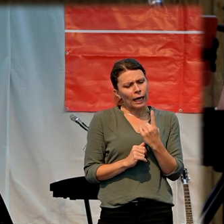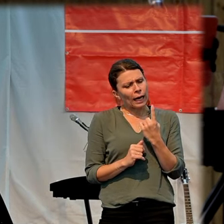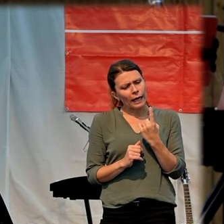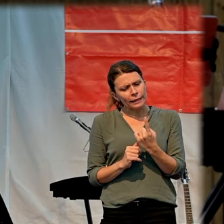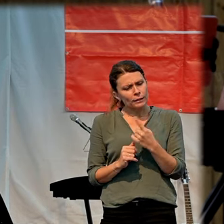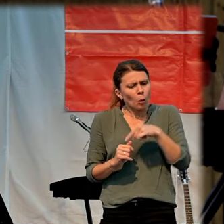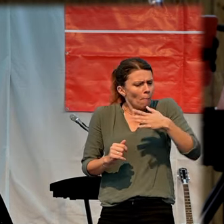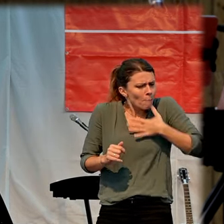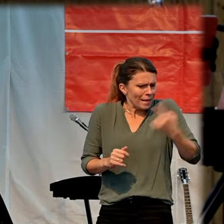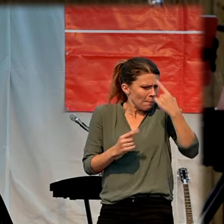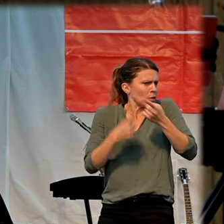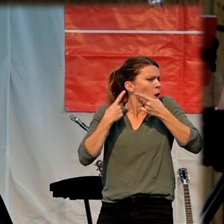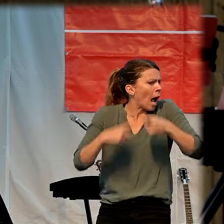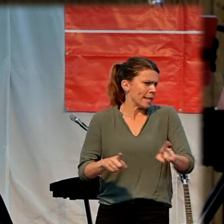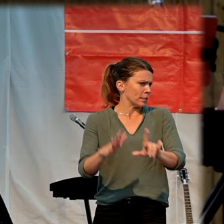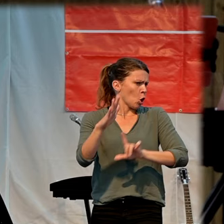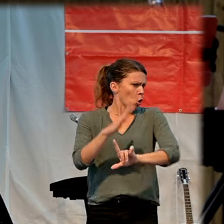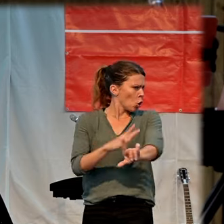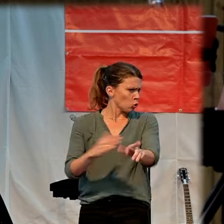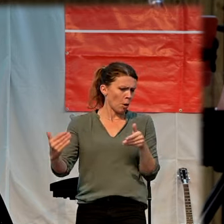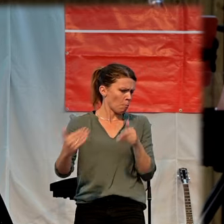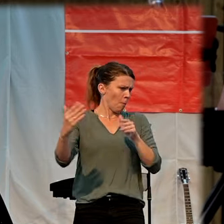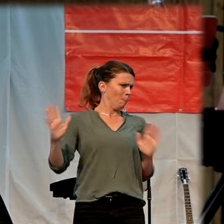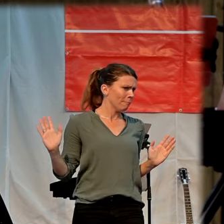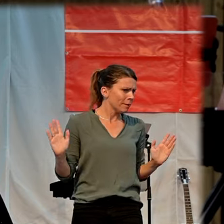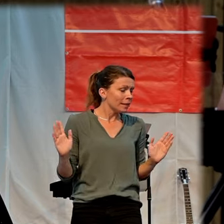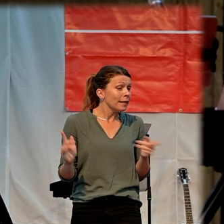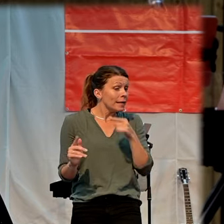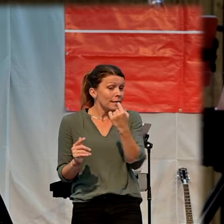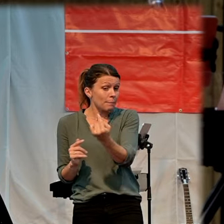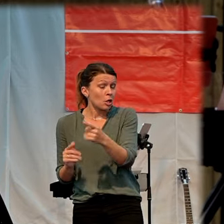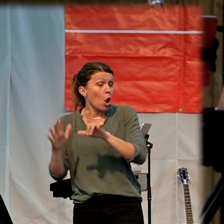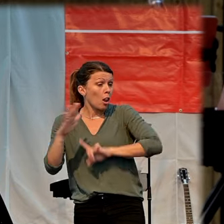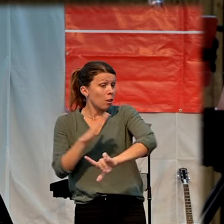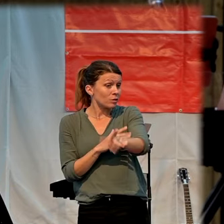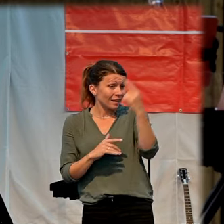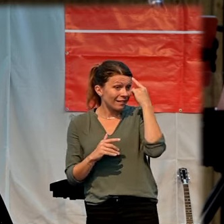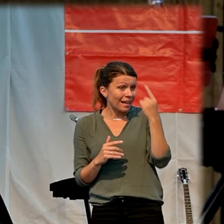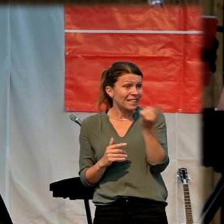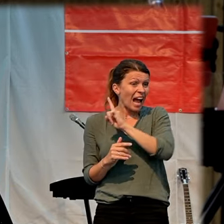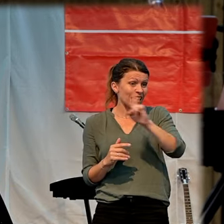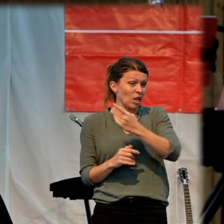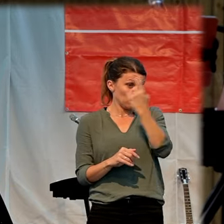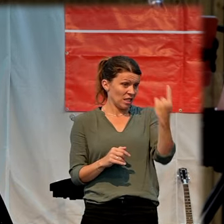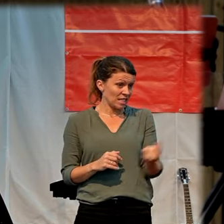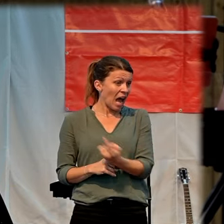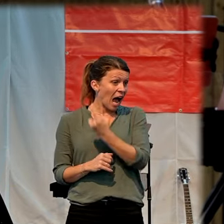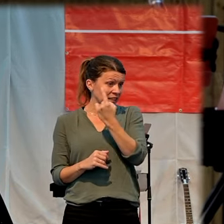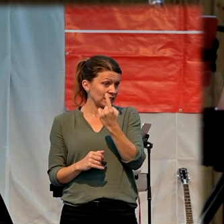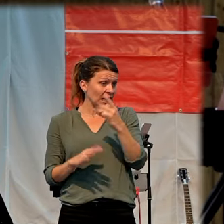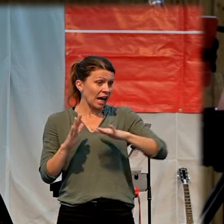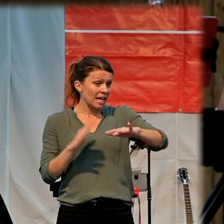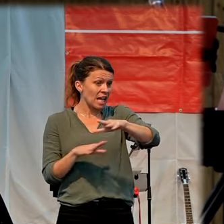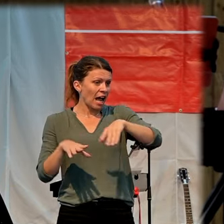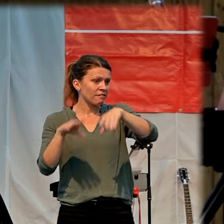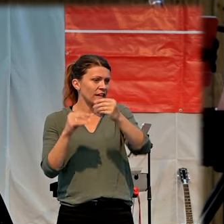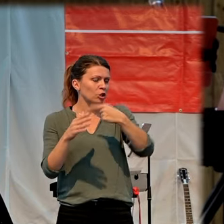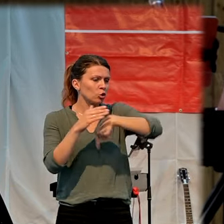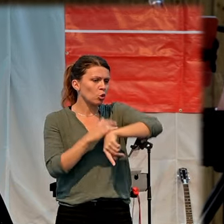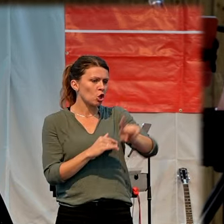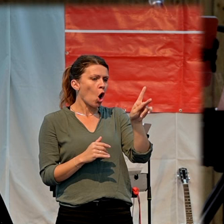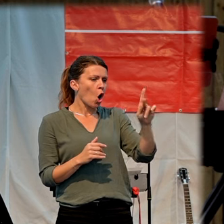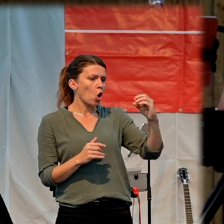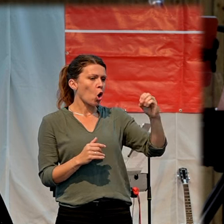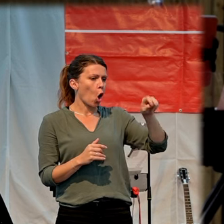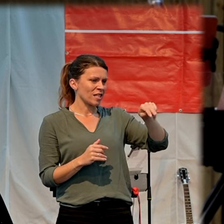ich. Ja. Er hat gedacht, das tausendjährige Reich wäre angefangen mit dem Konstantinischen Reich, 4. Jahrhundert